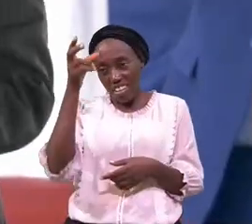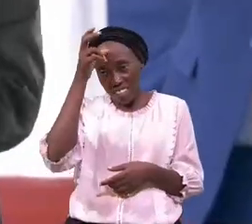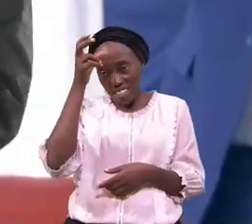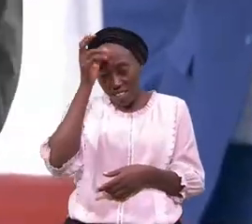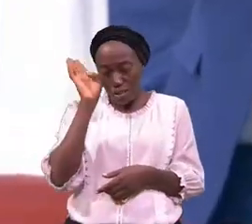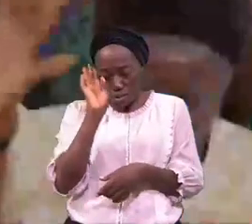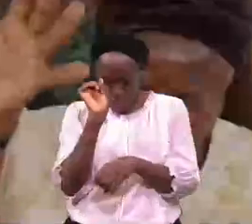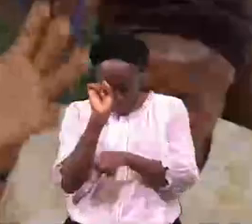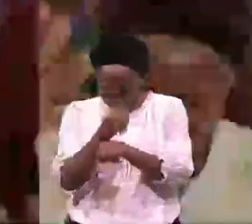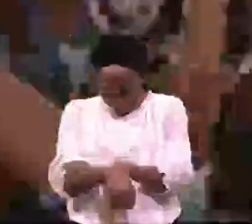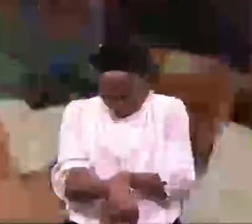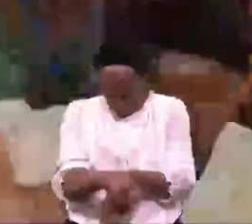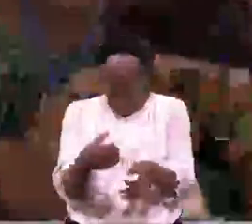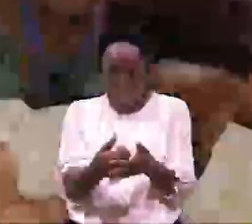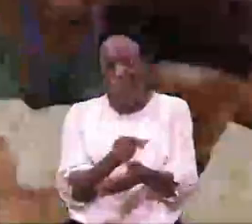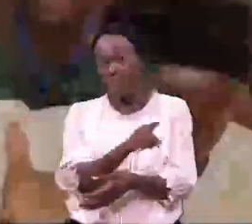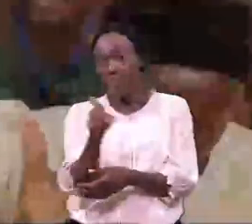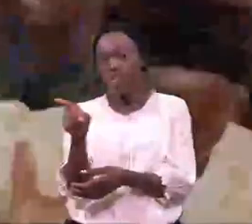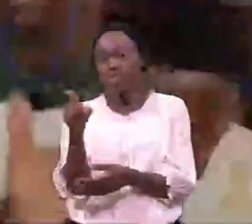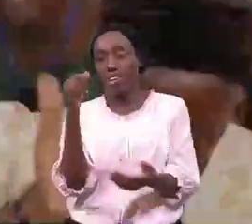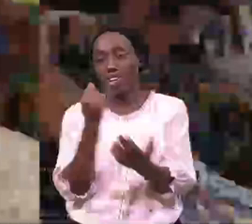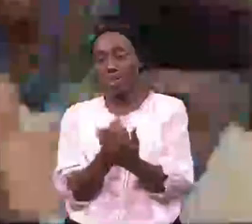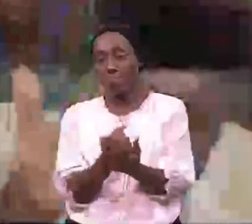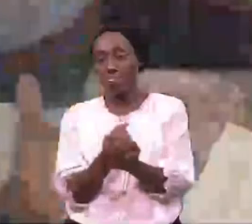Satan va fléchir devant toi.